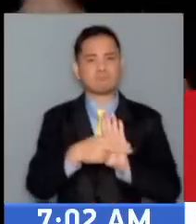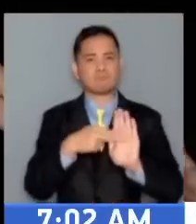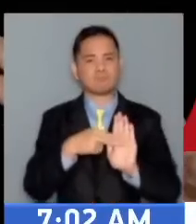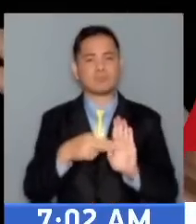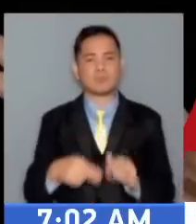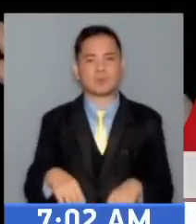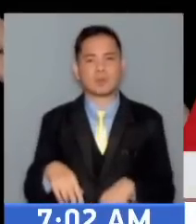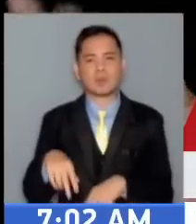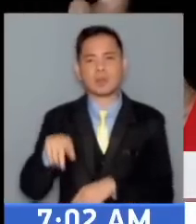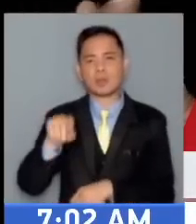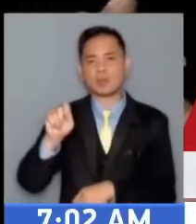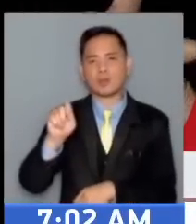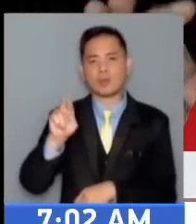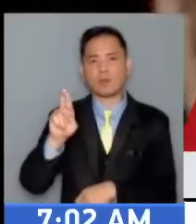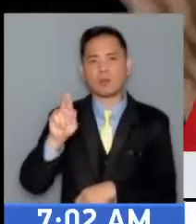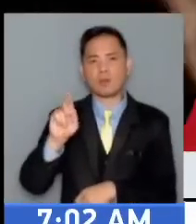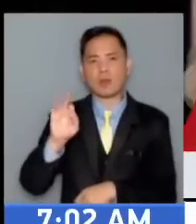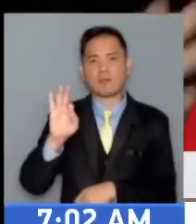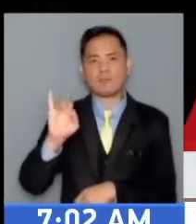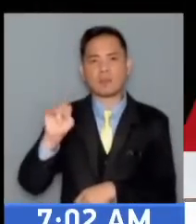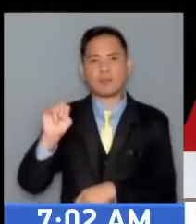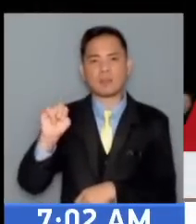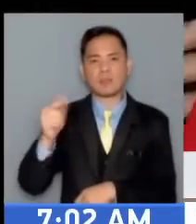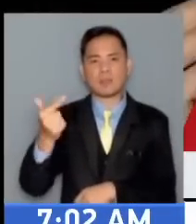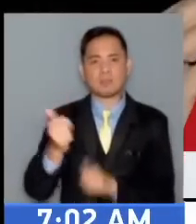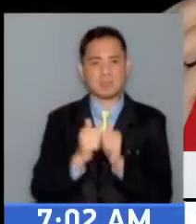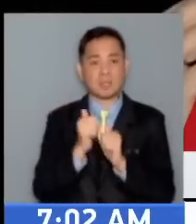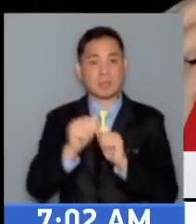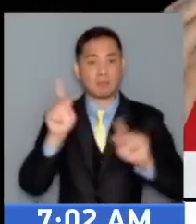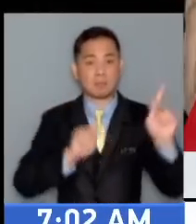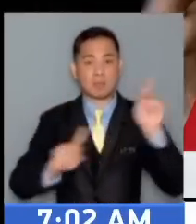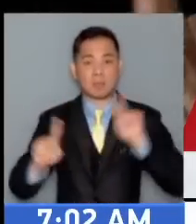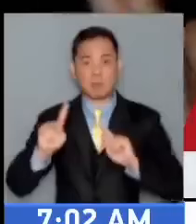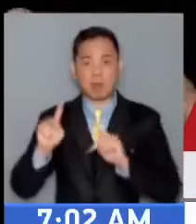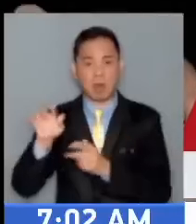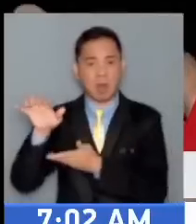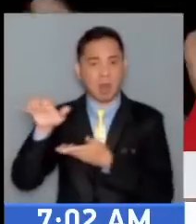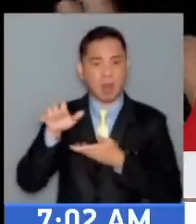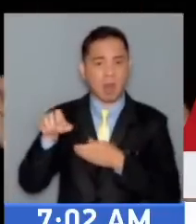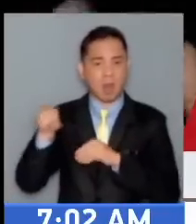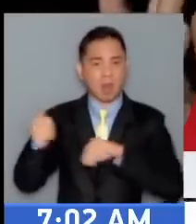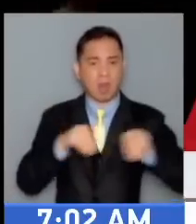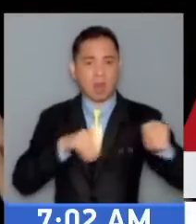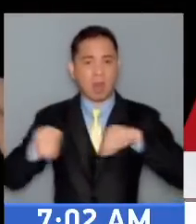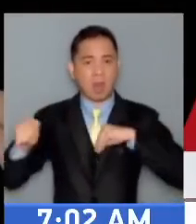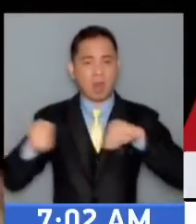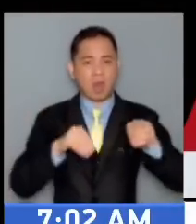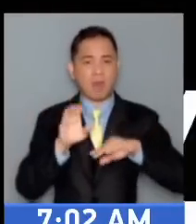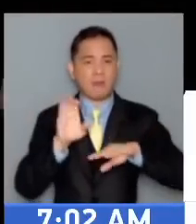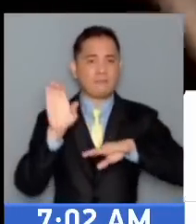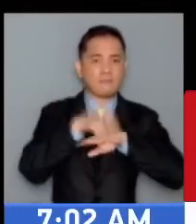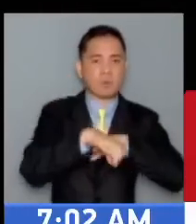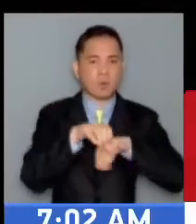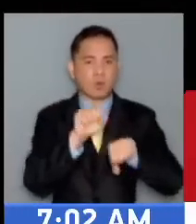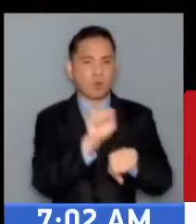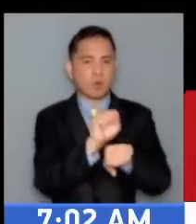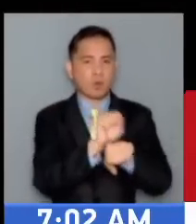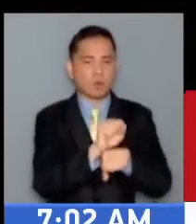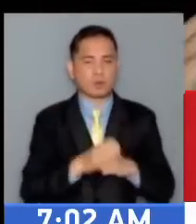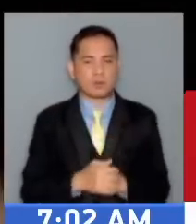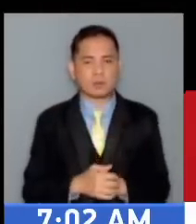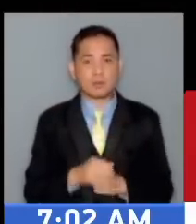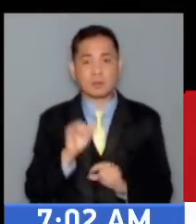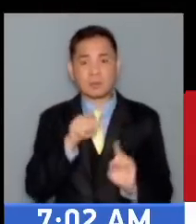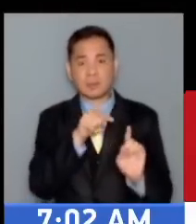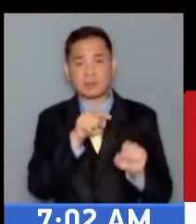May 4, doon nakarescue tayo ng more than 1,000 foreign nationals na allegedly